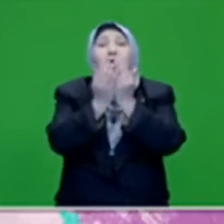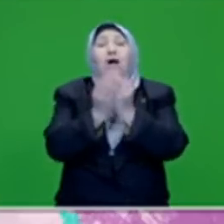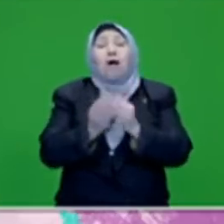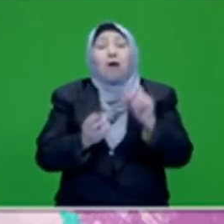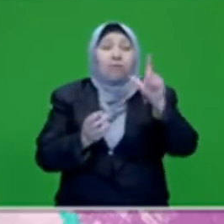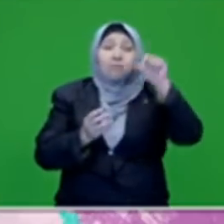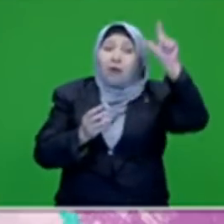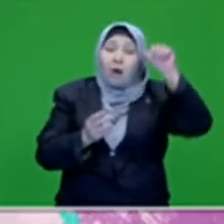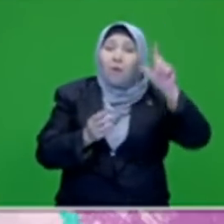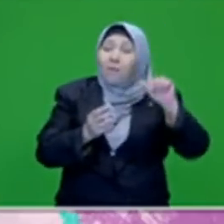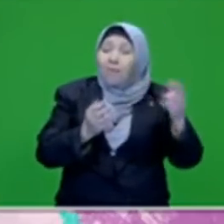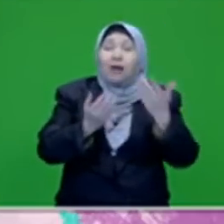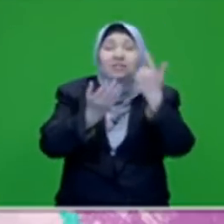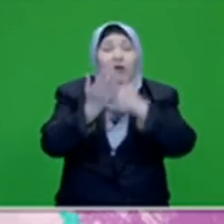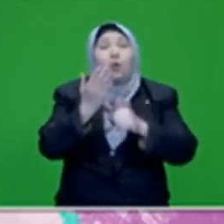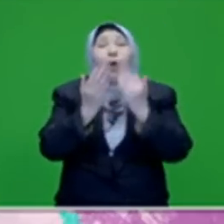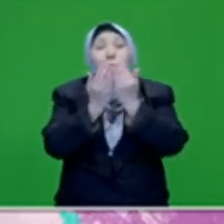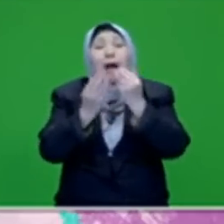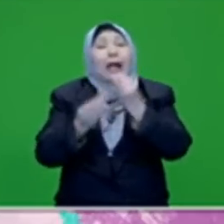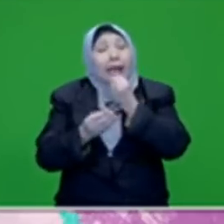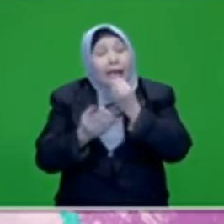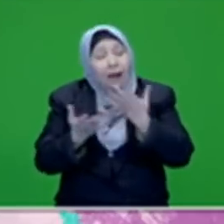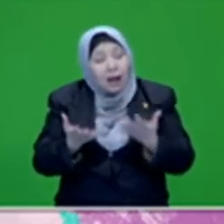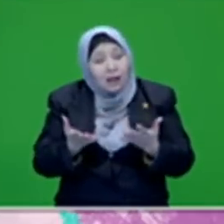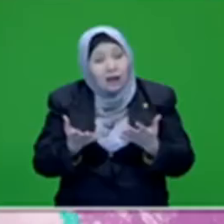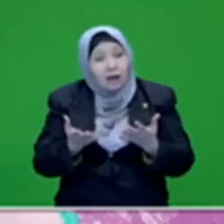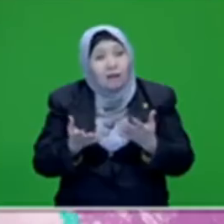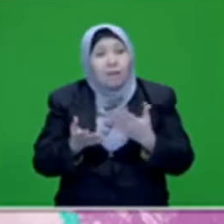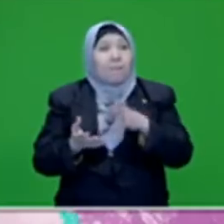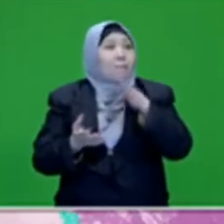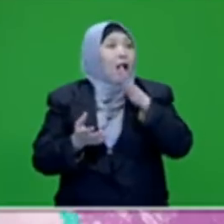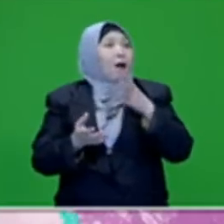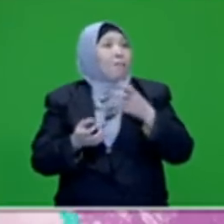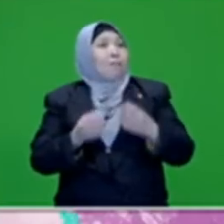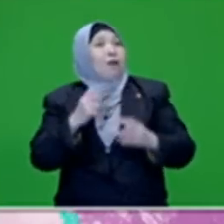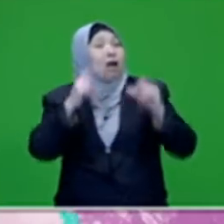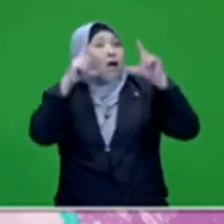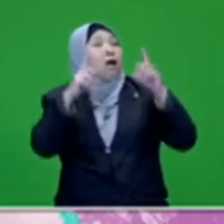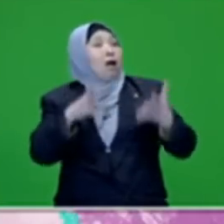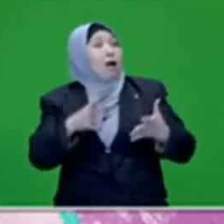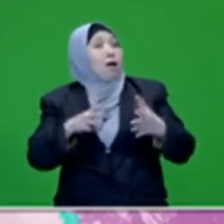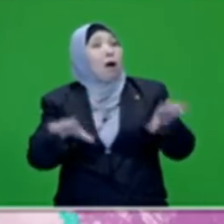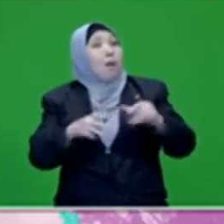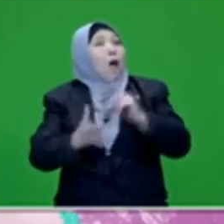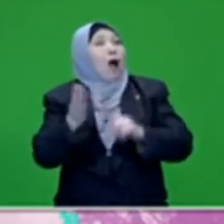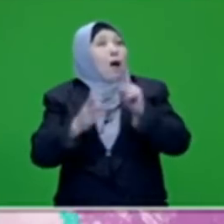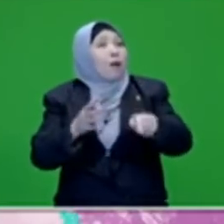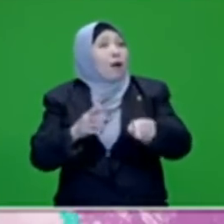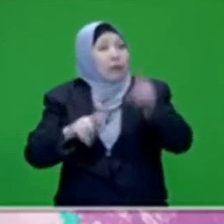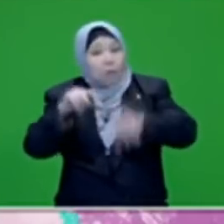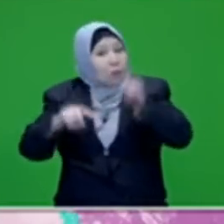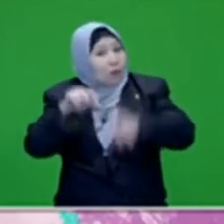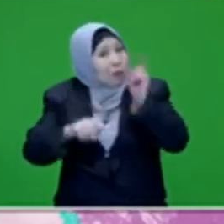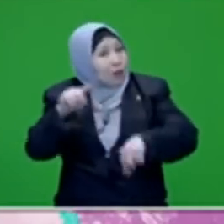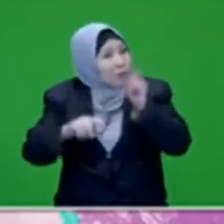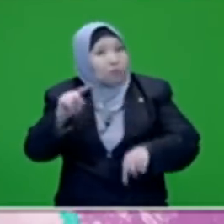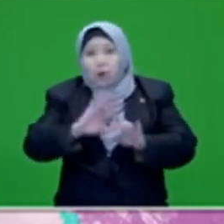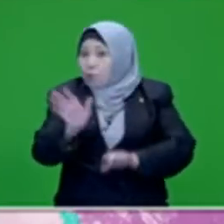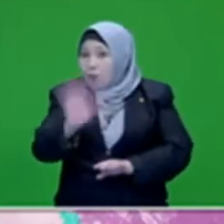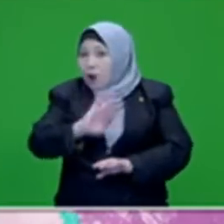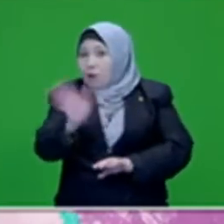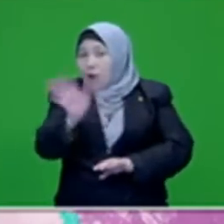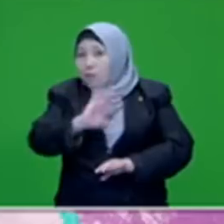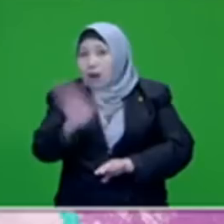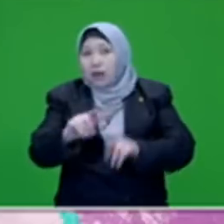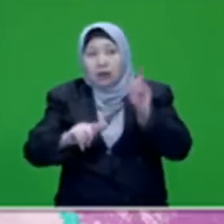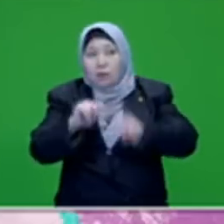fima razaqtana wa qina adzabannar. Mak saya kata, kau buat apa ni? Baca doa lah mak. Eh, tak boleh, tak boleh. Ini bukan doa kita. Tak boleh. Kenapa